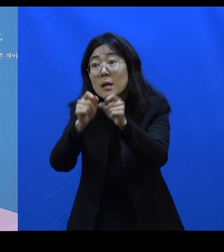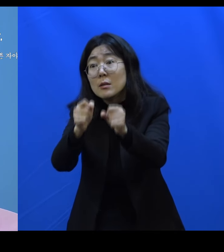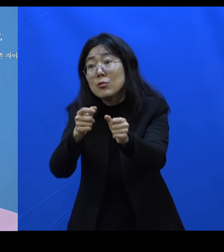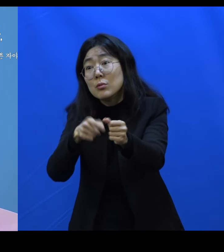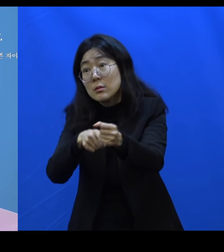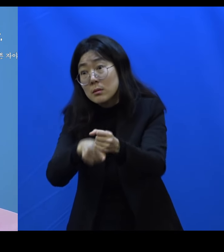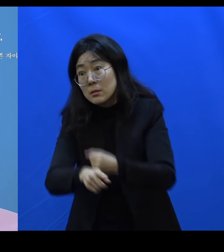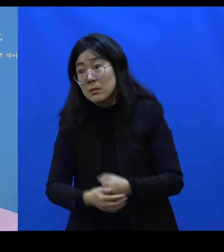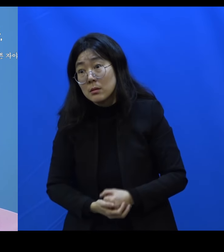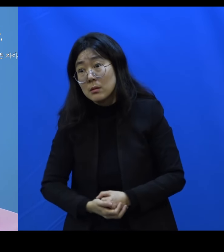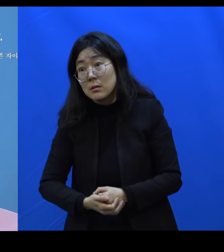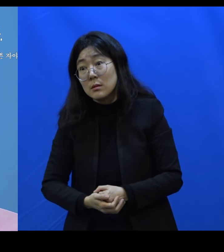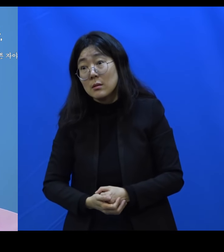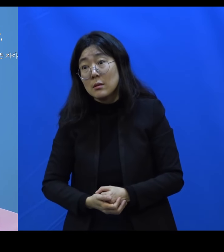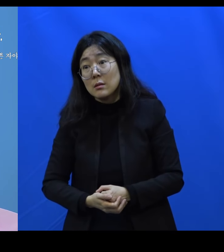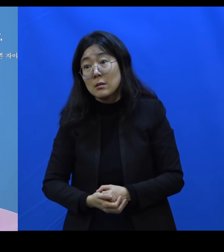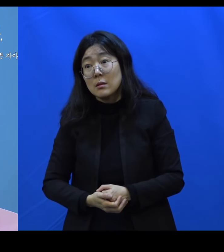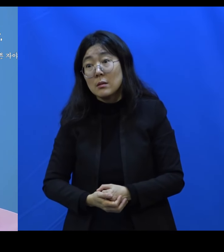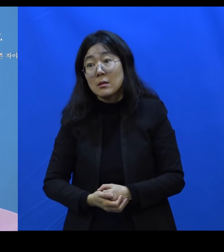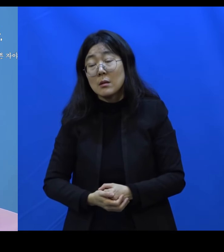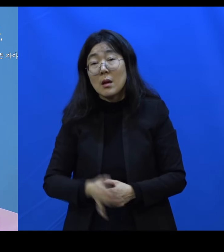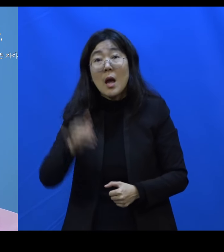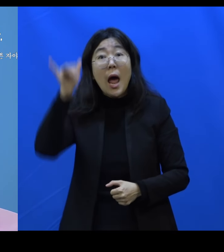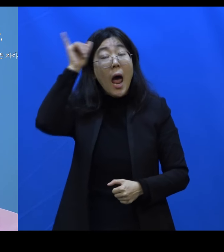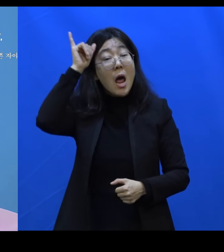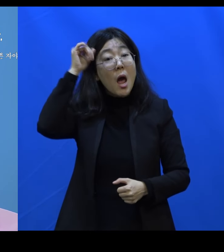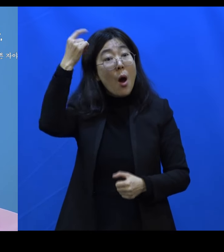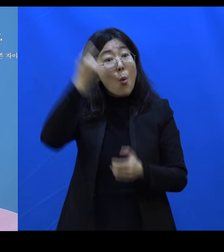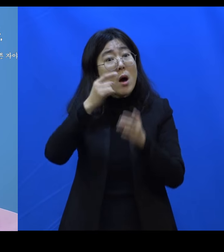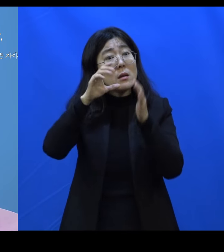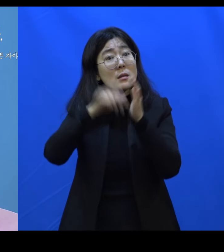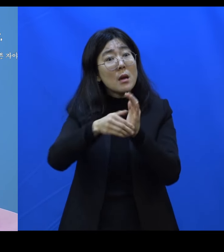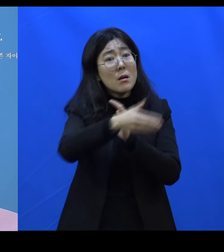AI 시대를 살아갈 때 더 경쟁이 치열해질 거예요.